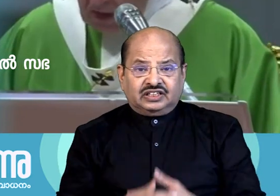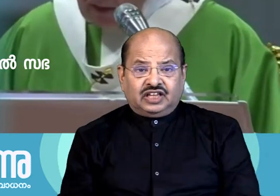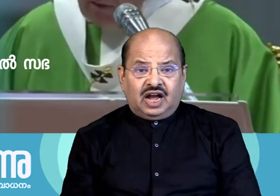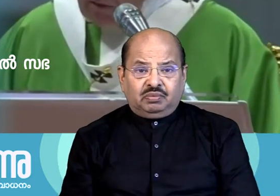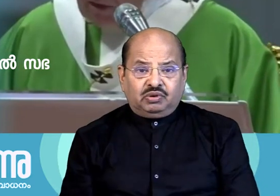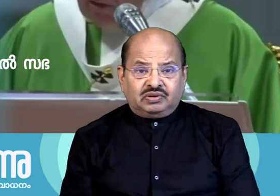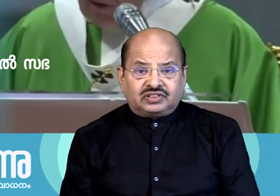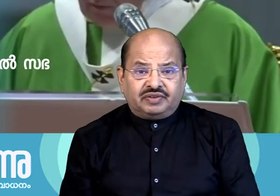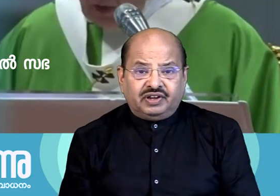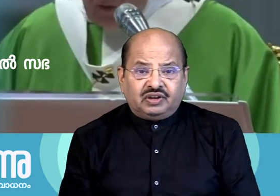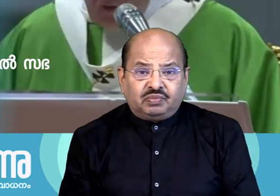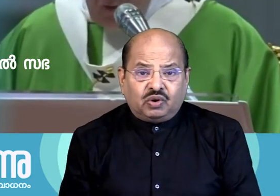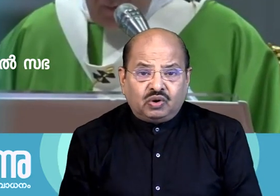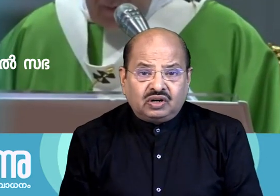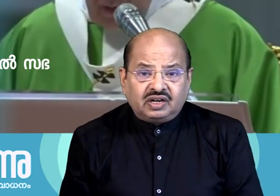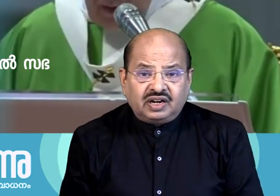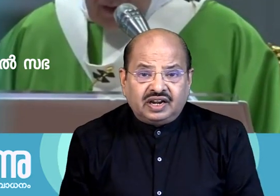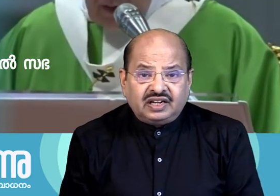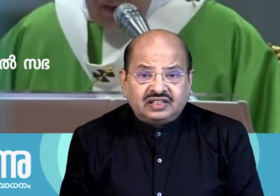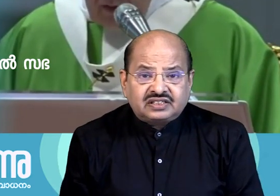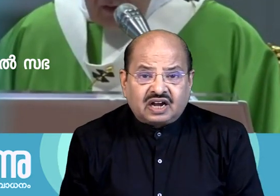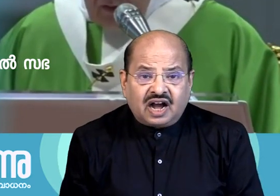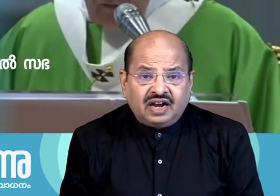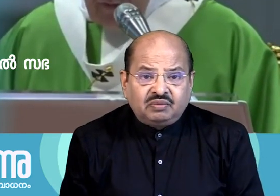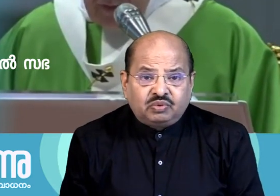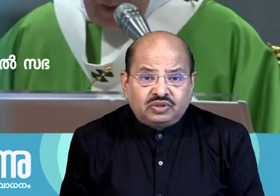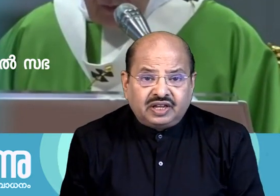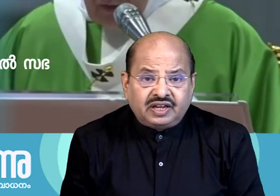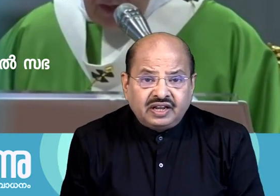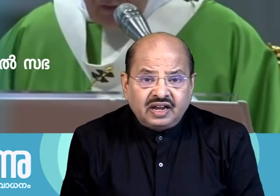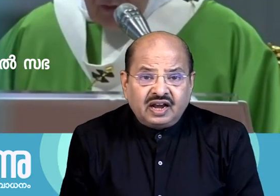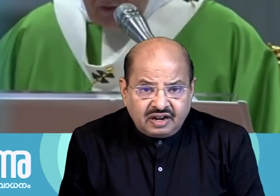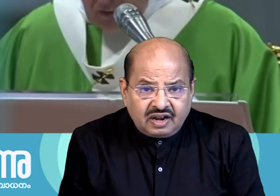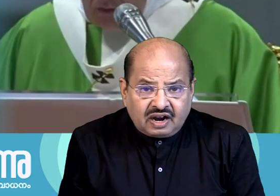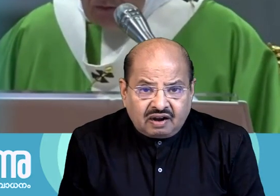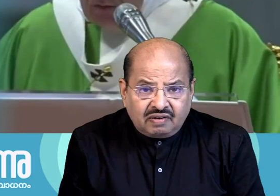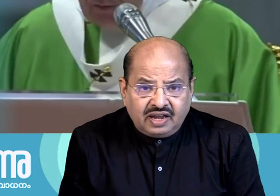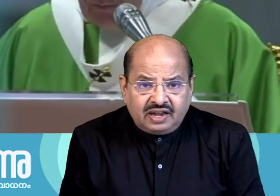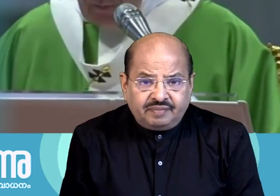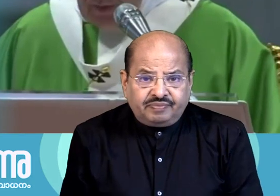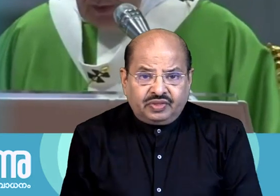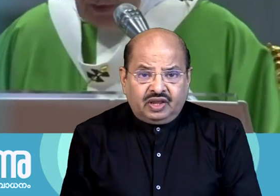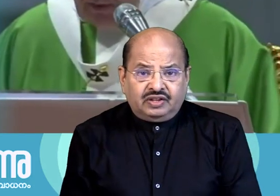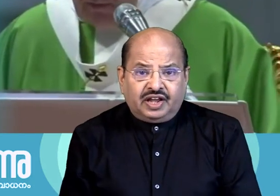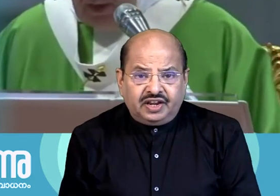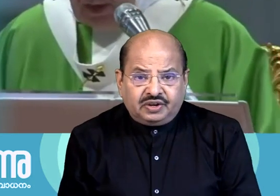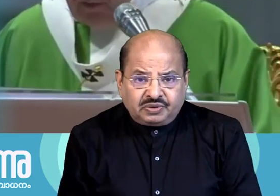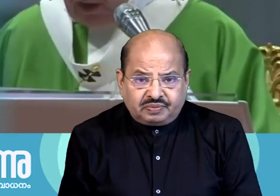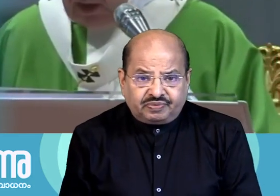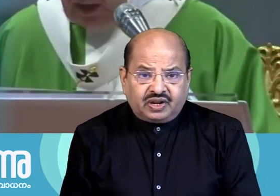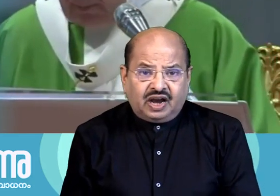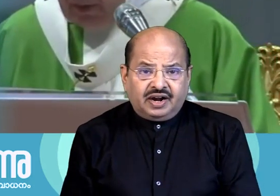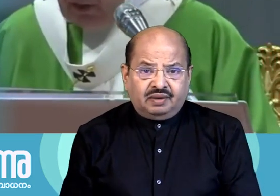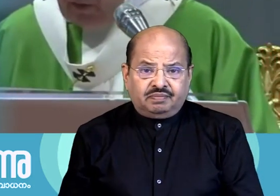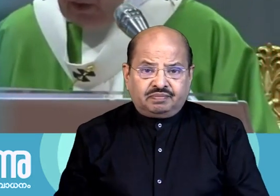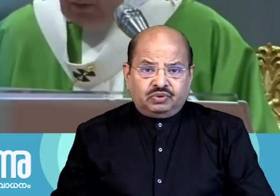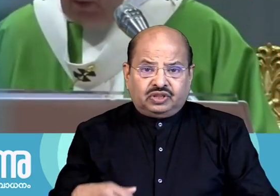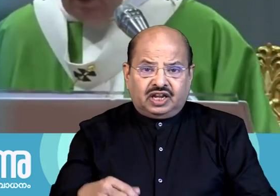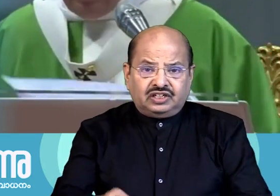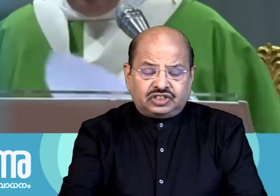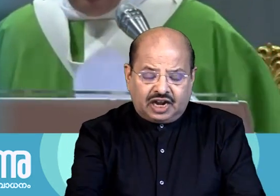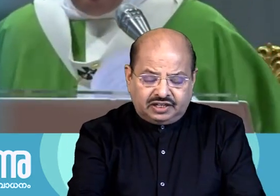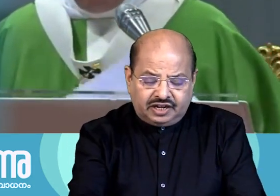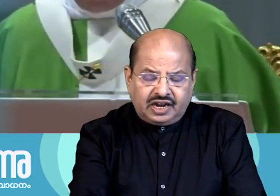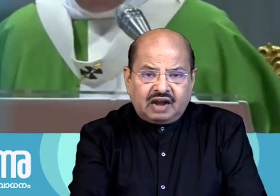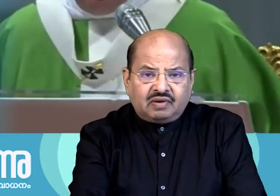യുവജനങ്ങളെ ശ്രദ്ധാപൂർവം സേവിക്കുമ്പോൾ ഈ സഹാനുഭൂതി അവളെ നയിക്കുന്നു. കാരണം